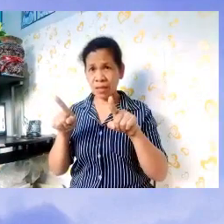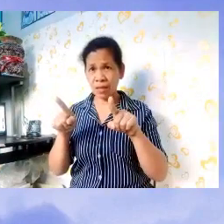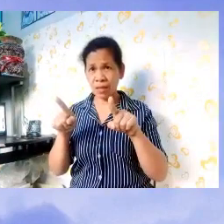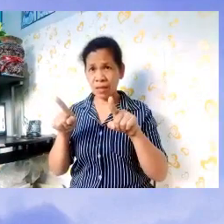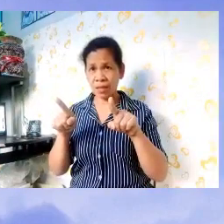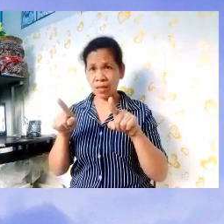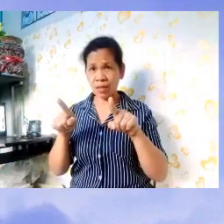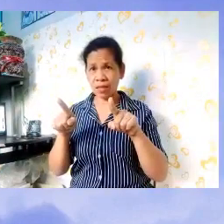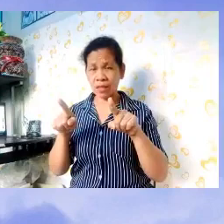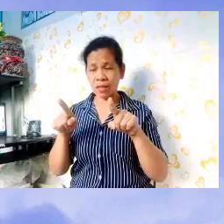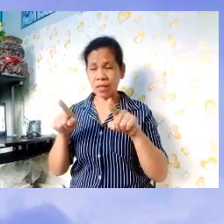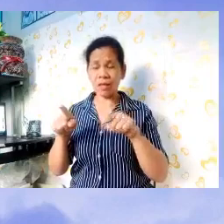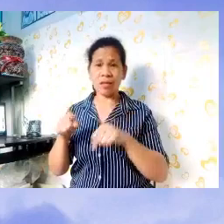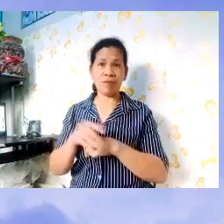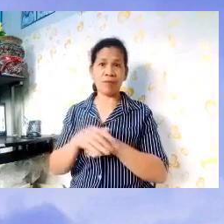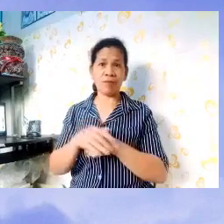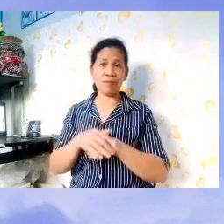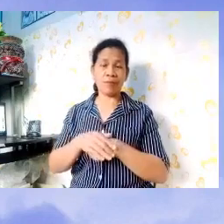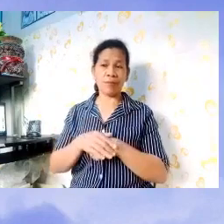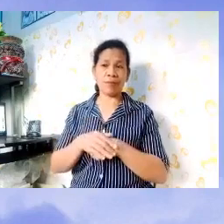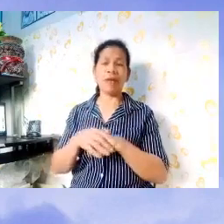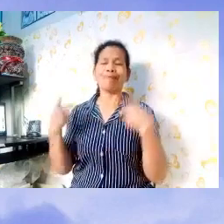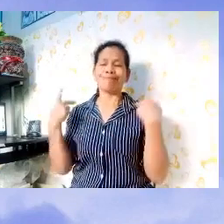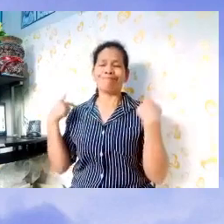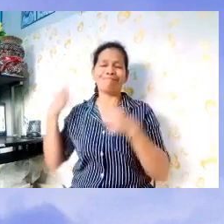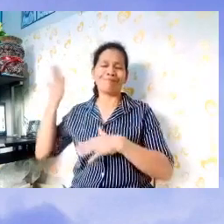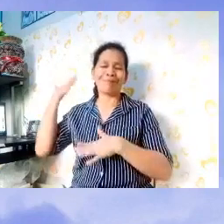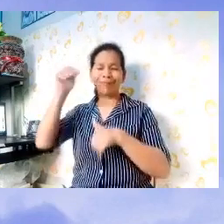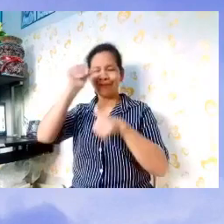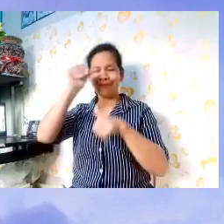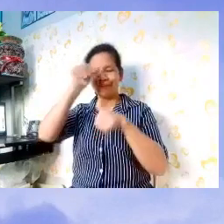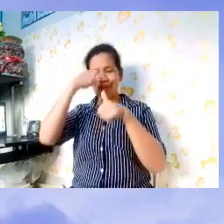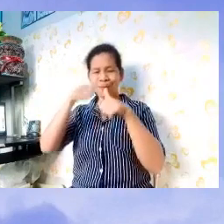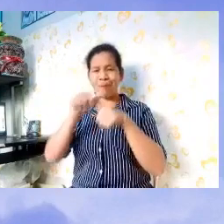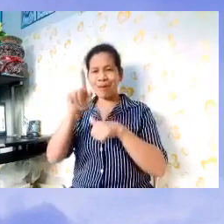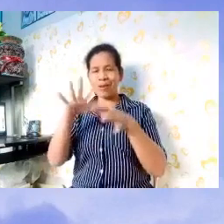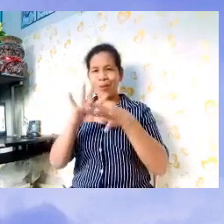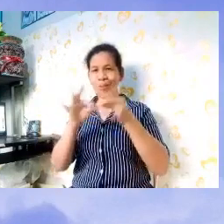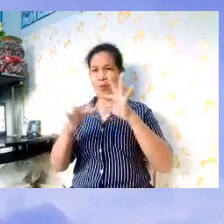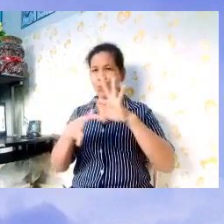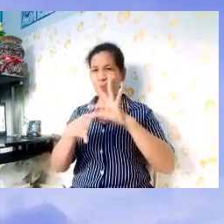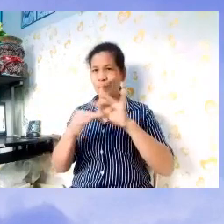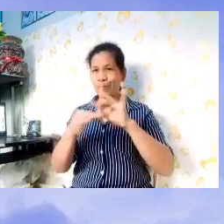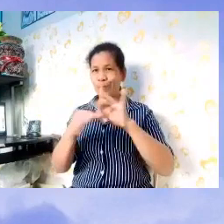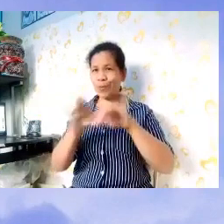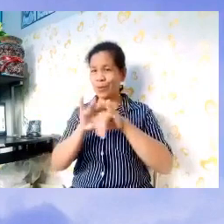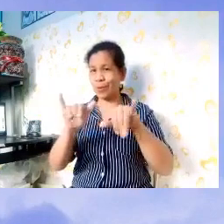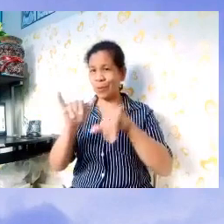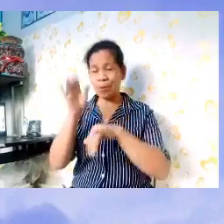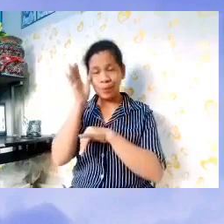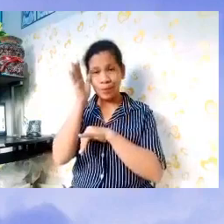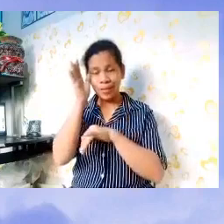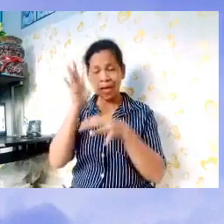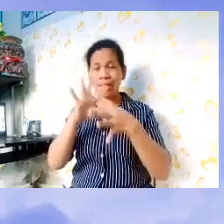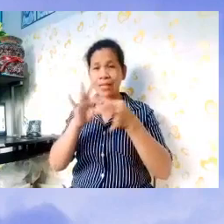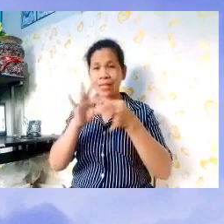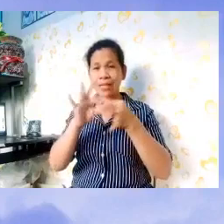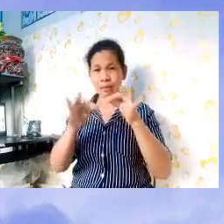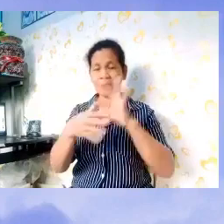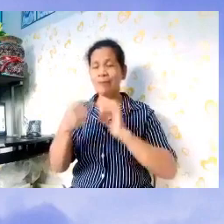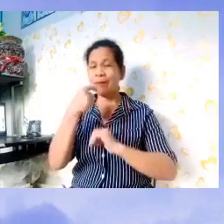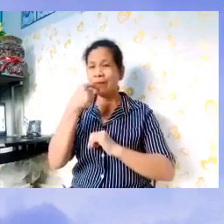naalala ko nga po yung isang illustration, no? Parang isang Chinese illustration, ang sabi doon